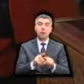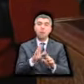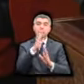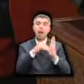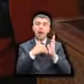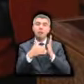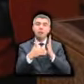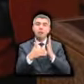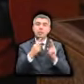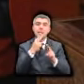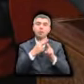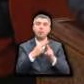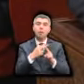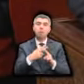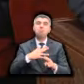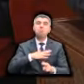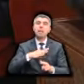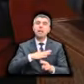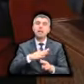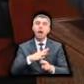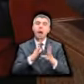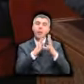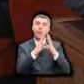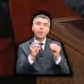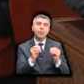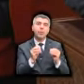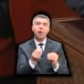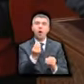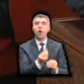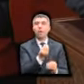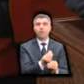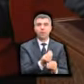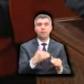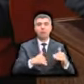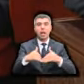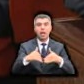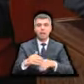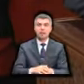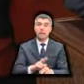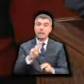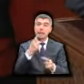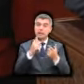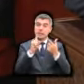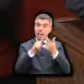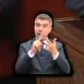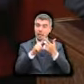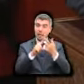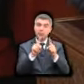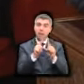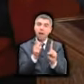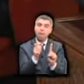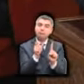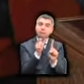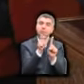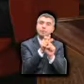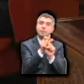اللي اليوم كيدخل في إطار تنزيل المخطط التنفيذي للسياسة العمومية. الثاني اللي هو يا برنامج مواكبة